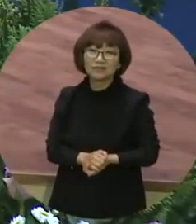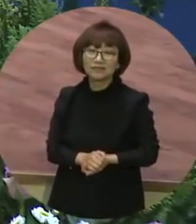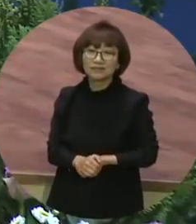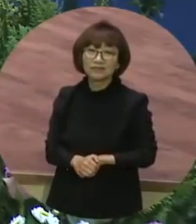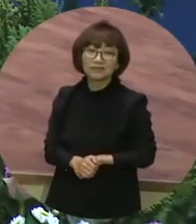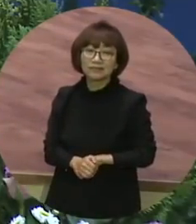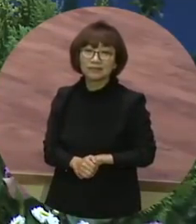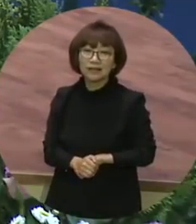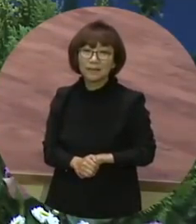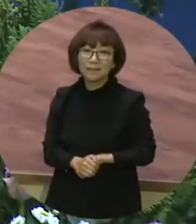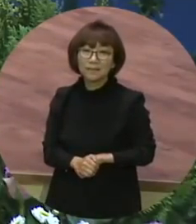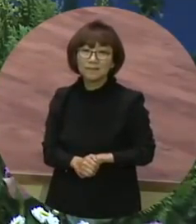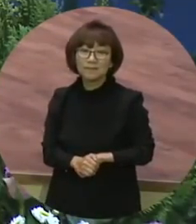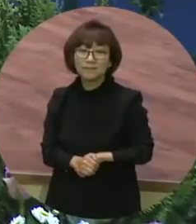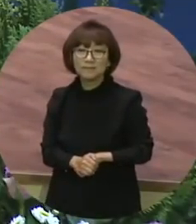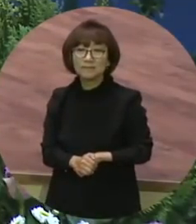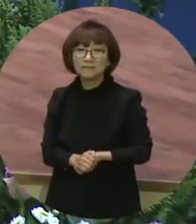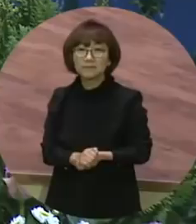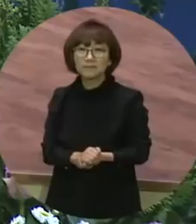중요한 것은요,